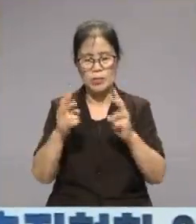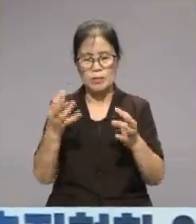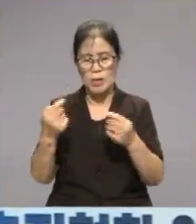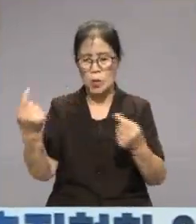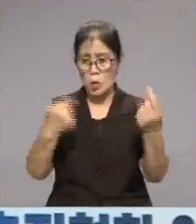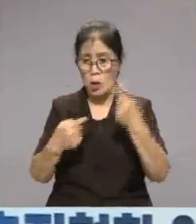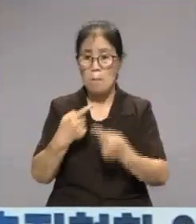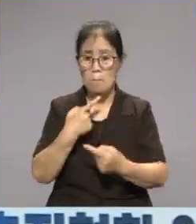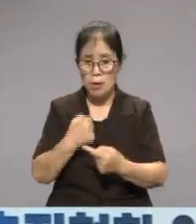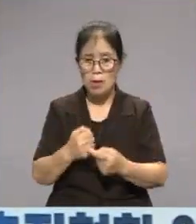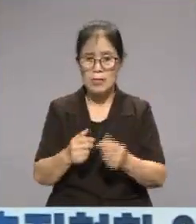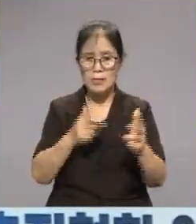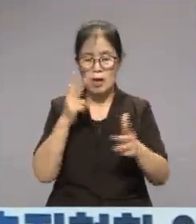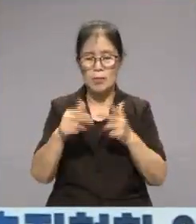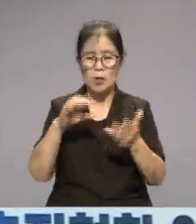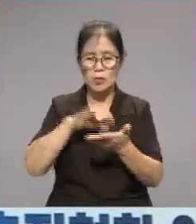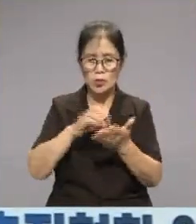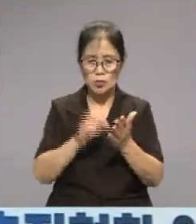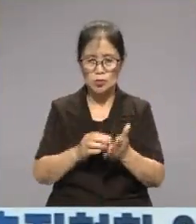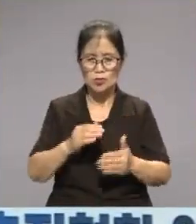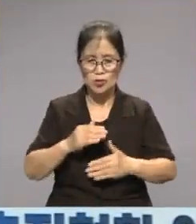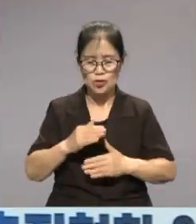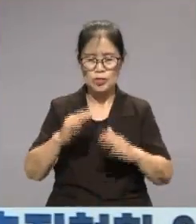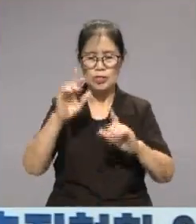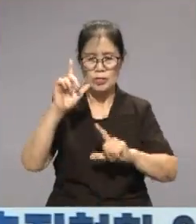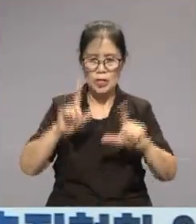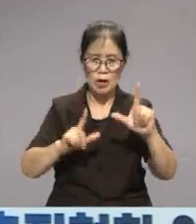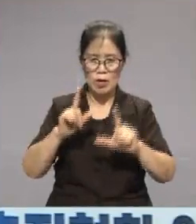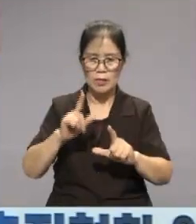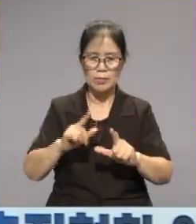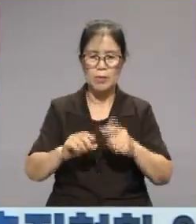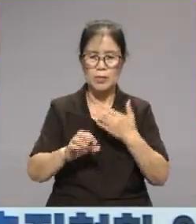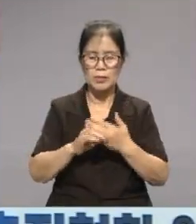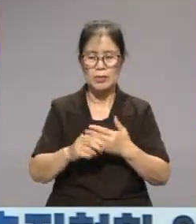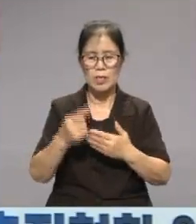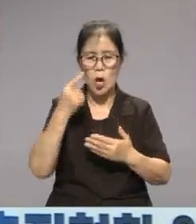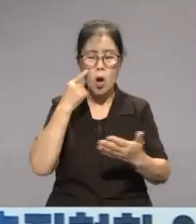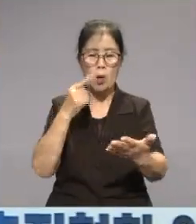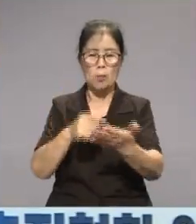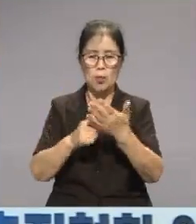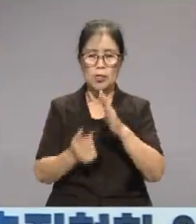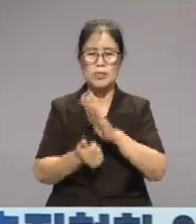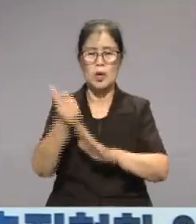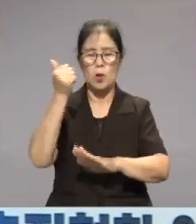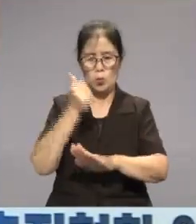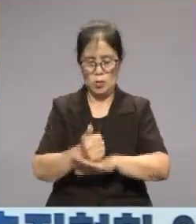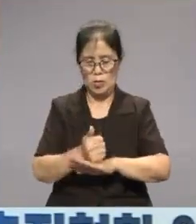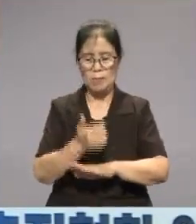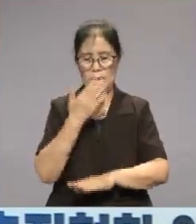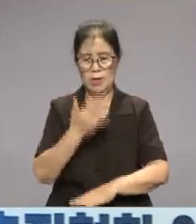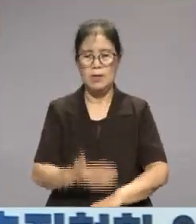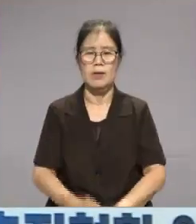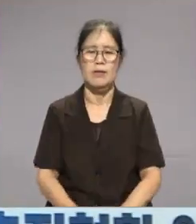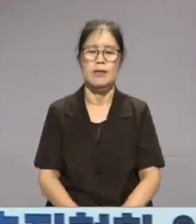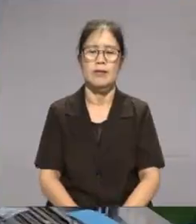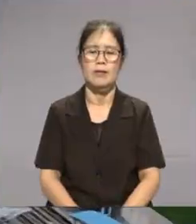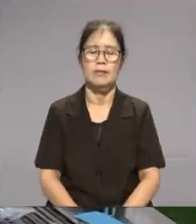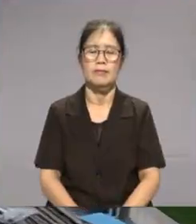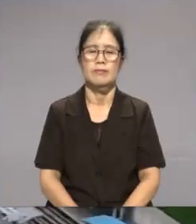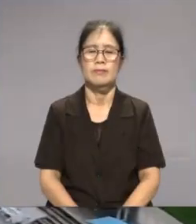때문에 일정 정도 사업이 어느 정도 추진되는 상황이 되면 저희가 가치적인 성과를 얻어낼 수 있을 것